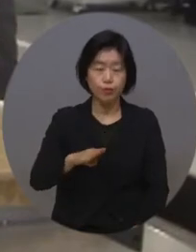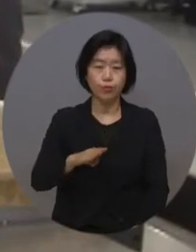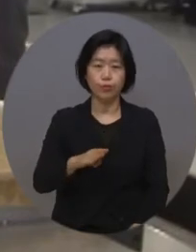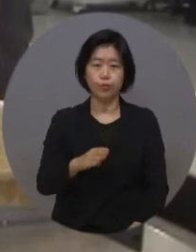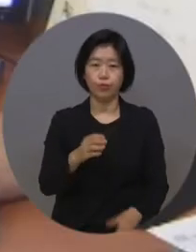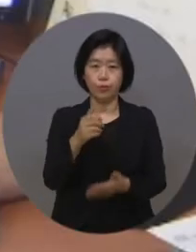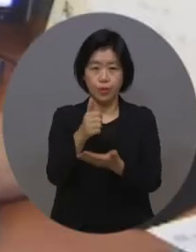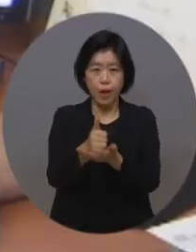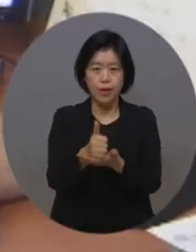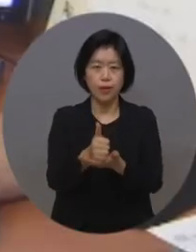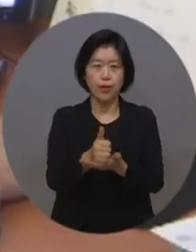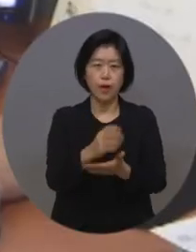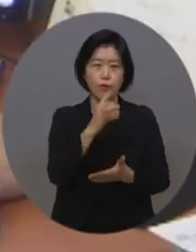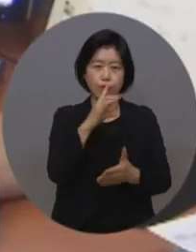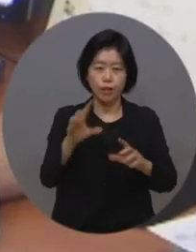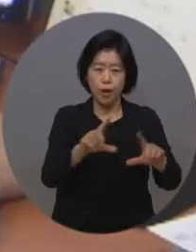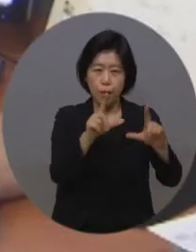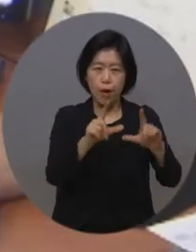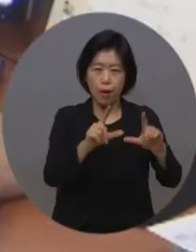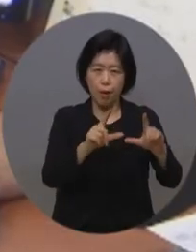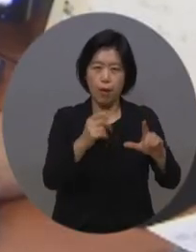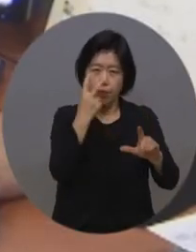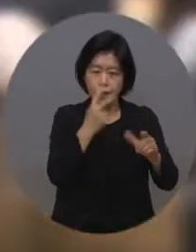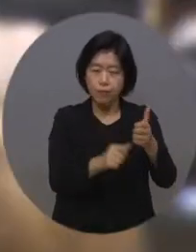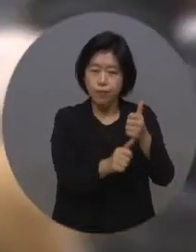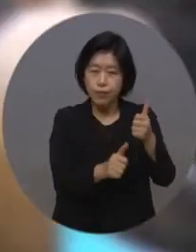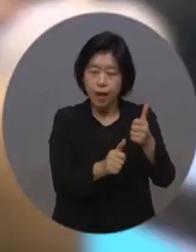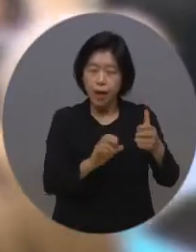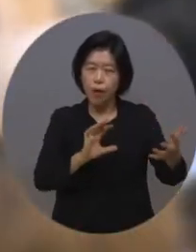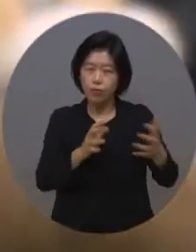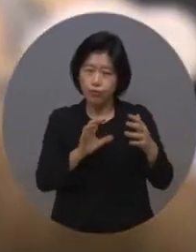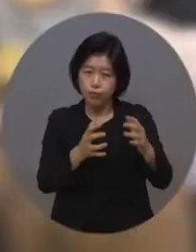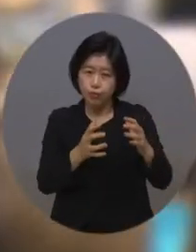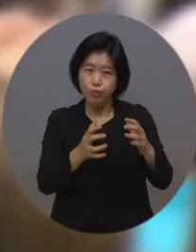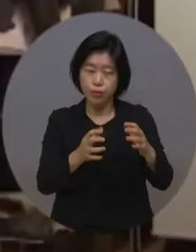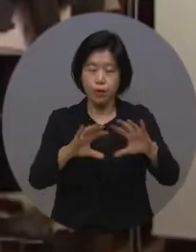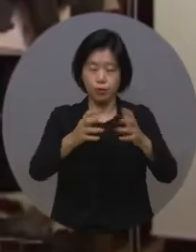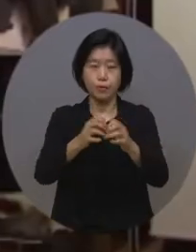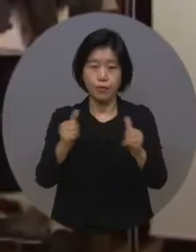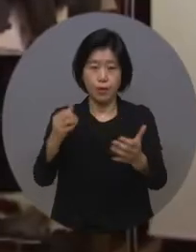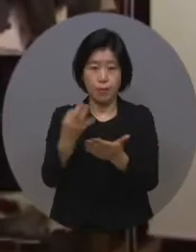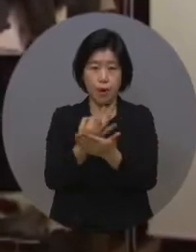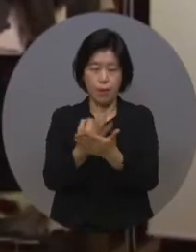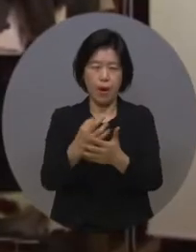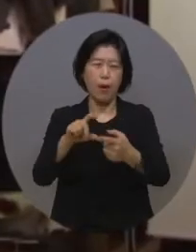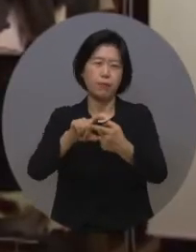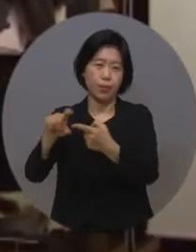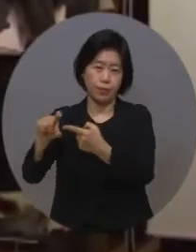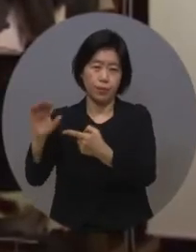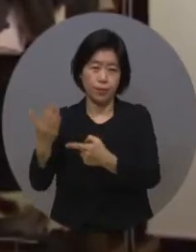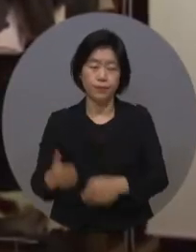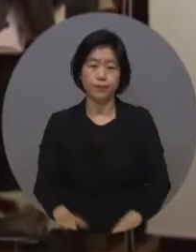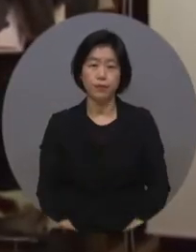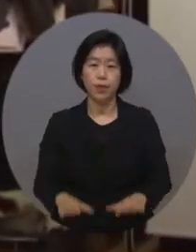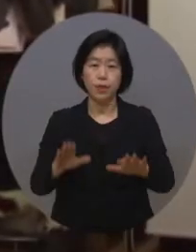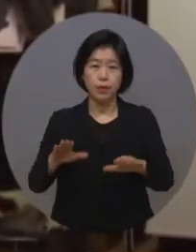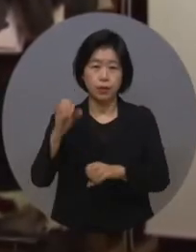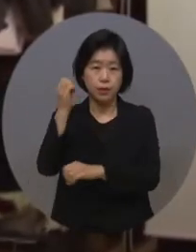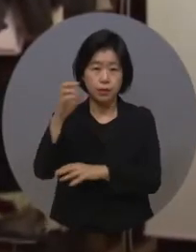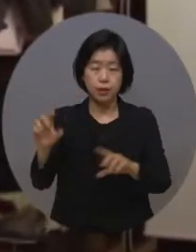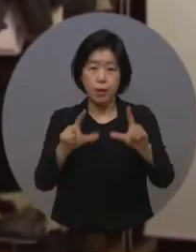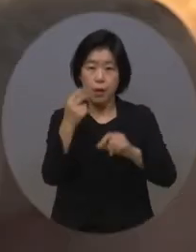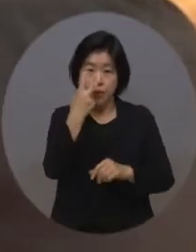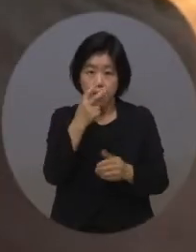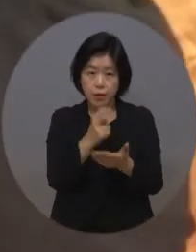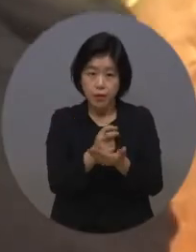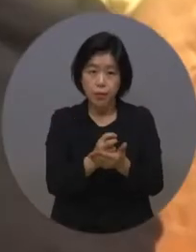중앙생활보장위원회의 심의, 의결을 거쳐 고시하는 국민가구소득의 중간값입니다. 현재 기초생활보장제도를 비롯한 12개